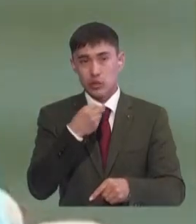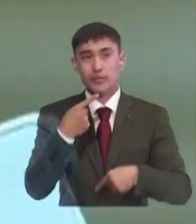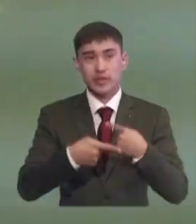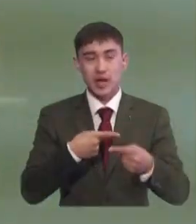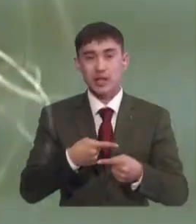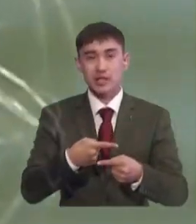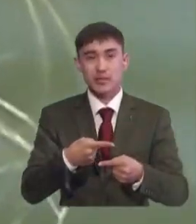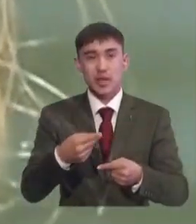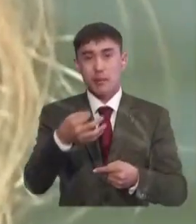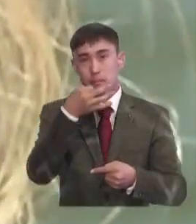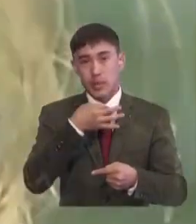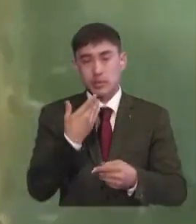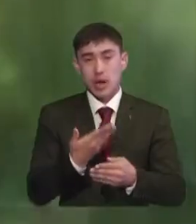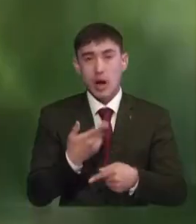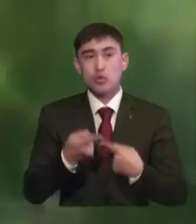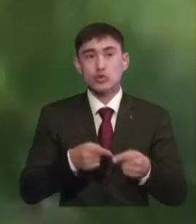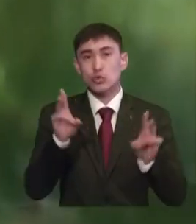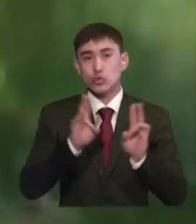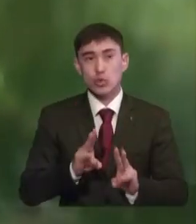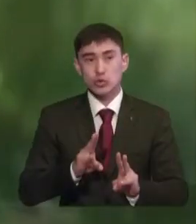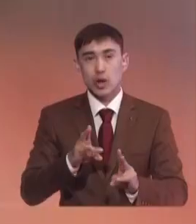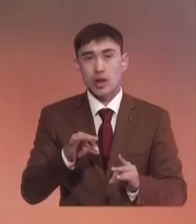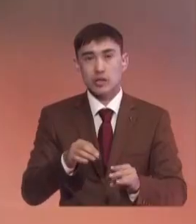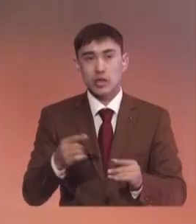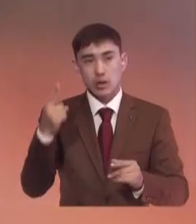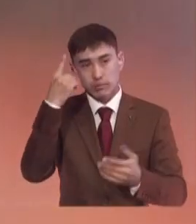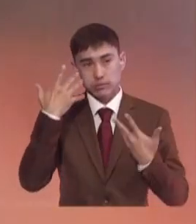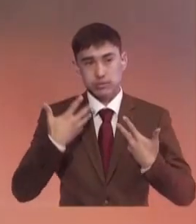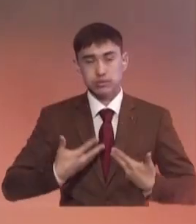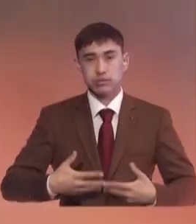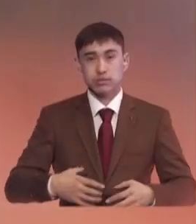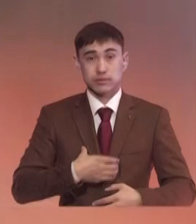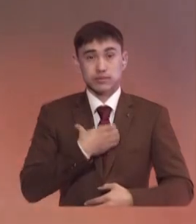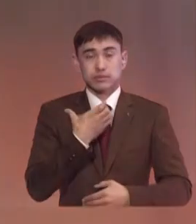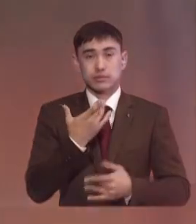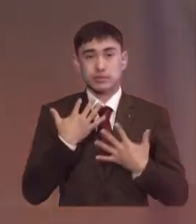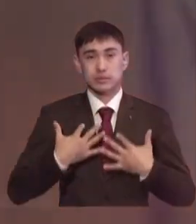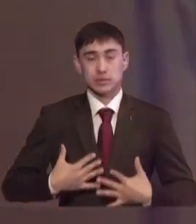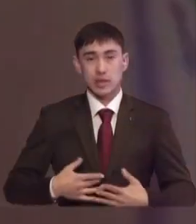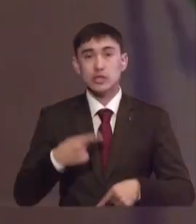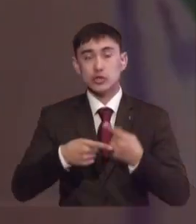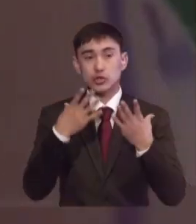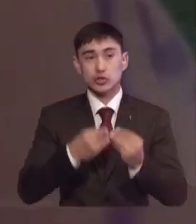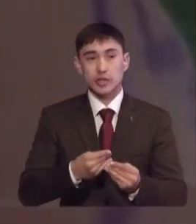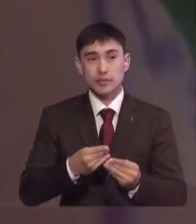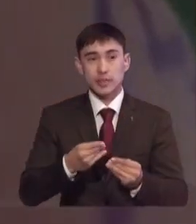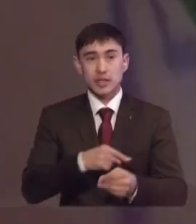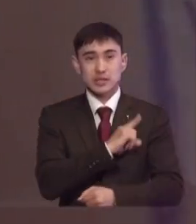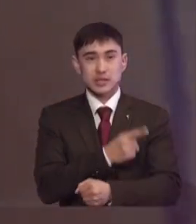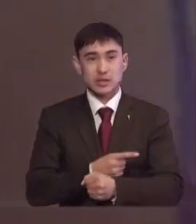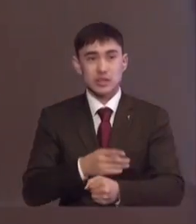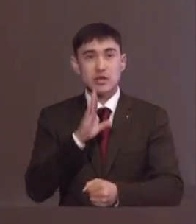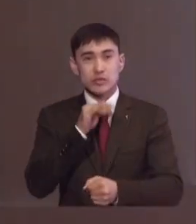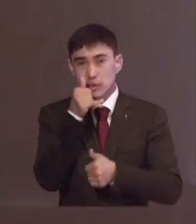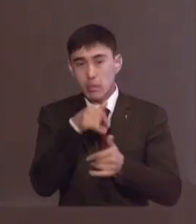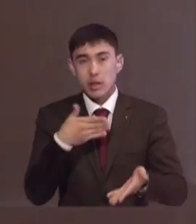ей антигистаминные препараты. А уже ночью Лили с ног до головы покрылась странной сыпью. На следующий день боль в лодыжке усилилась, и девочка